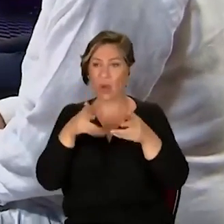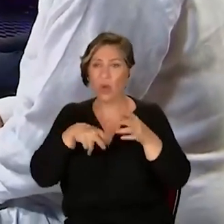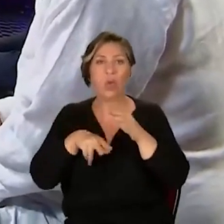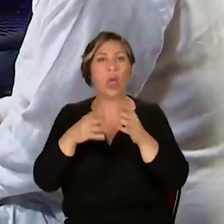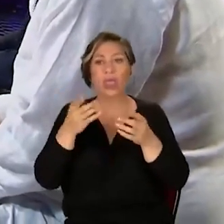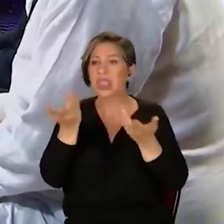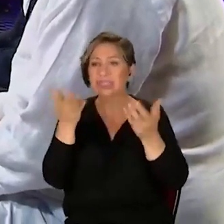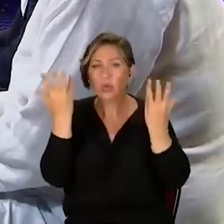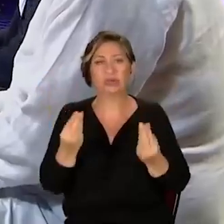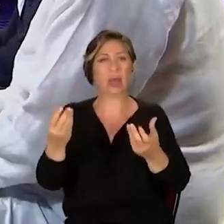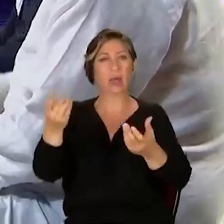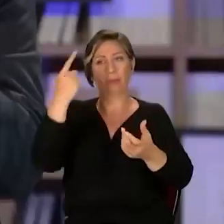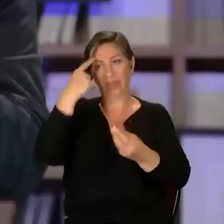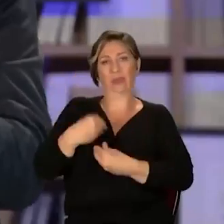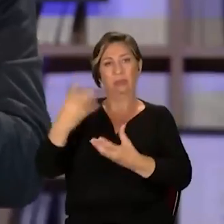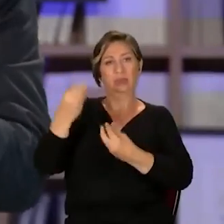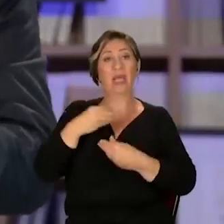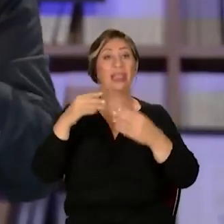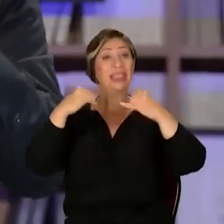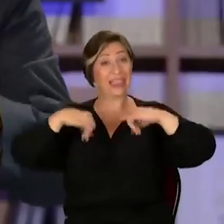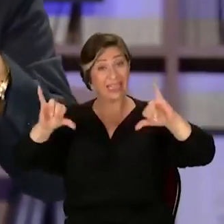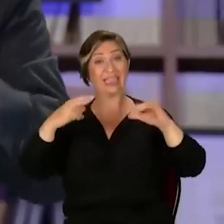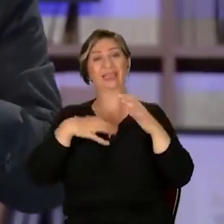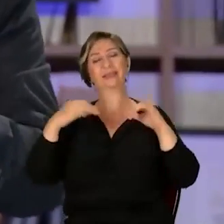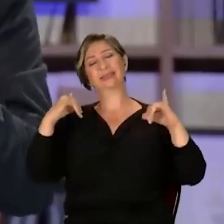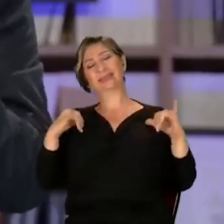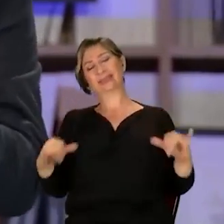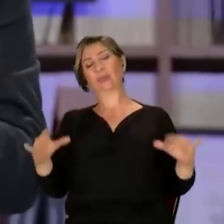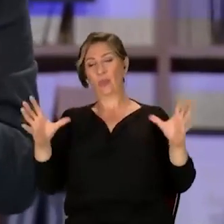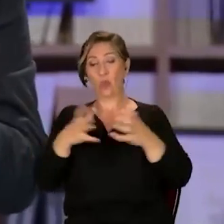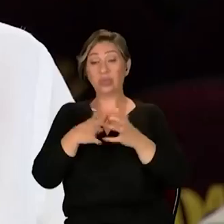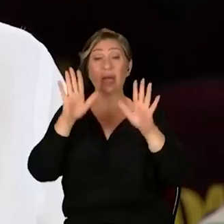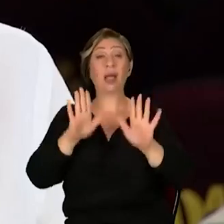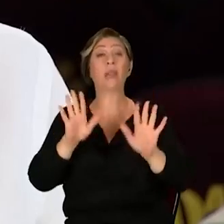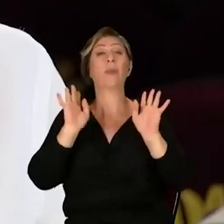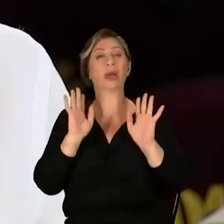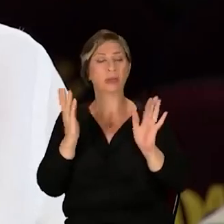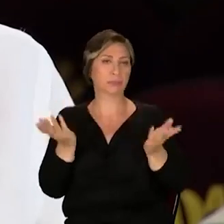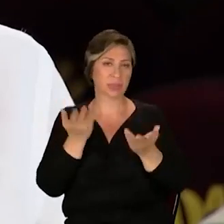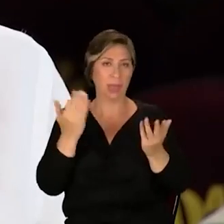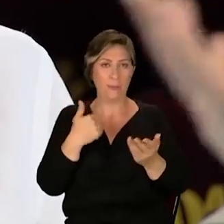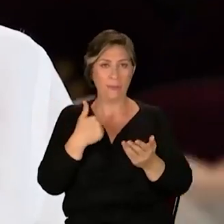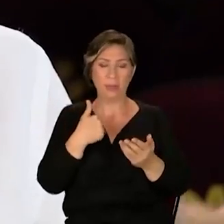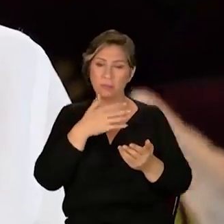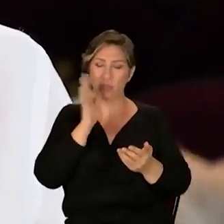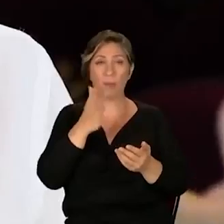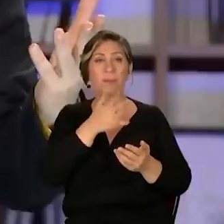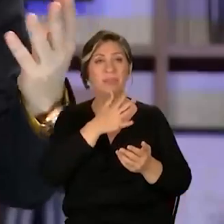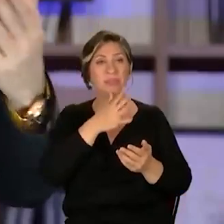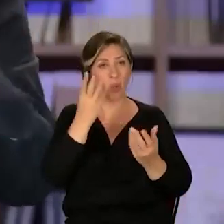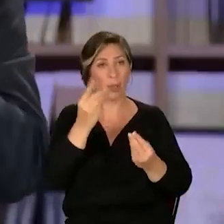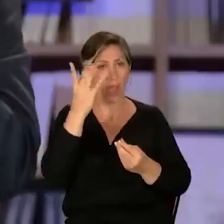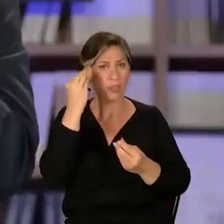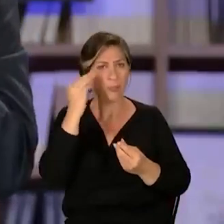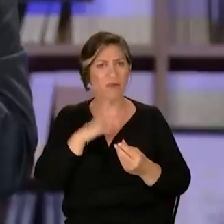biçimlendirdi. Yani tatilde, dinlenmede, kendi bölgesinde kalmamak. Mesela ben bilmiyorum bilimsel olarak bir anlamı